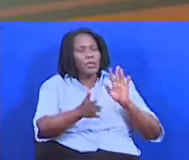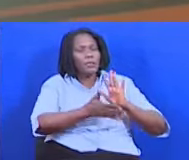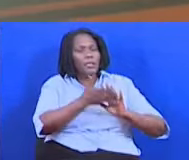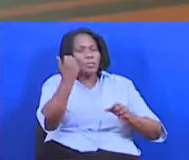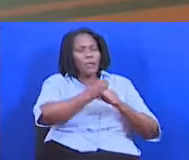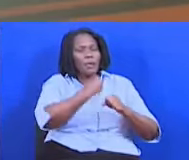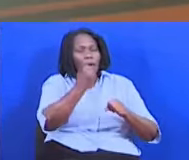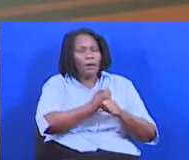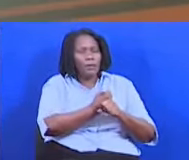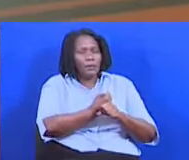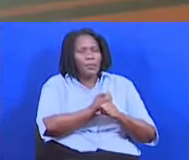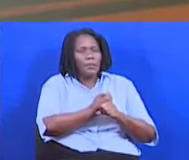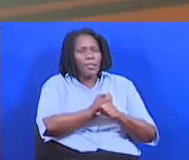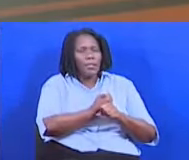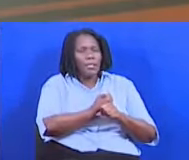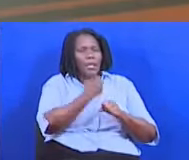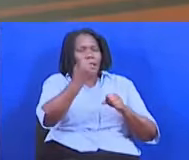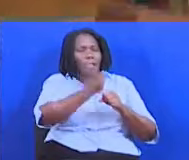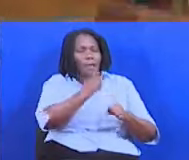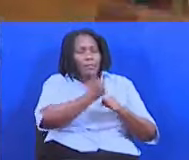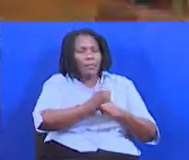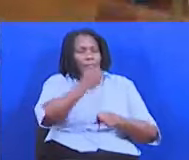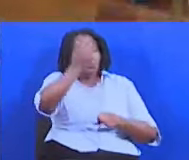Disemba 2024. Asante.